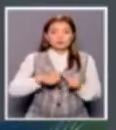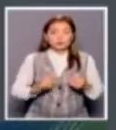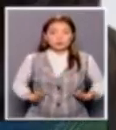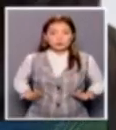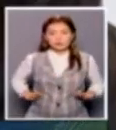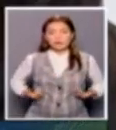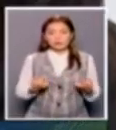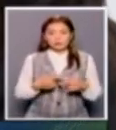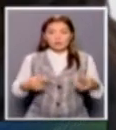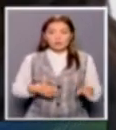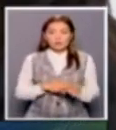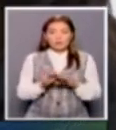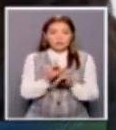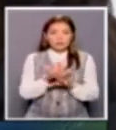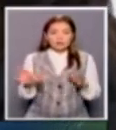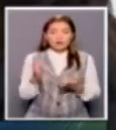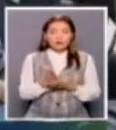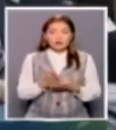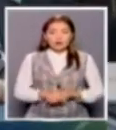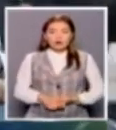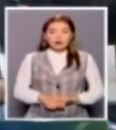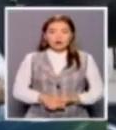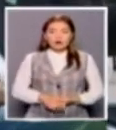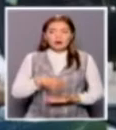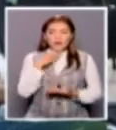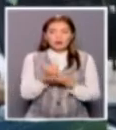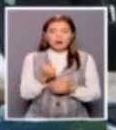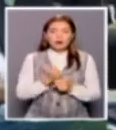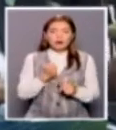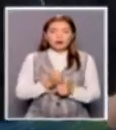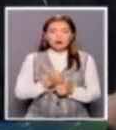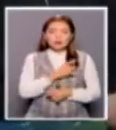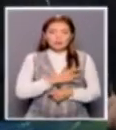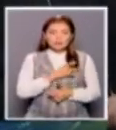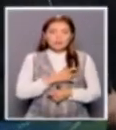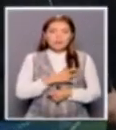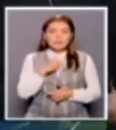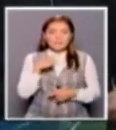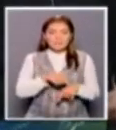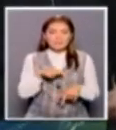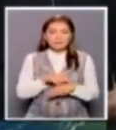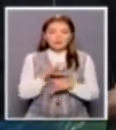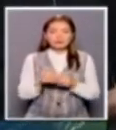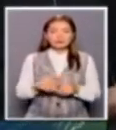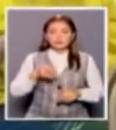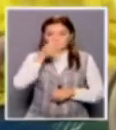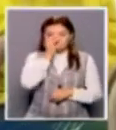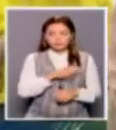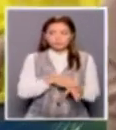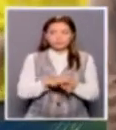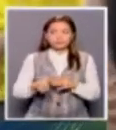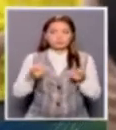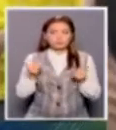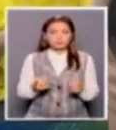жасайды тарауларымен тобықтай түйін жасайды. Өзінің сезім күйін, ой толғанысын, күйініш сүйінішін асқан шеберлікпен